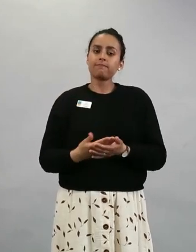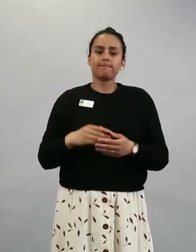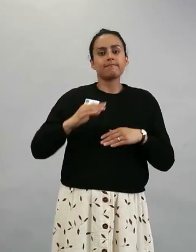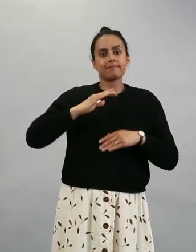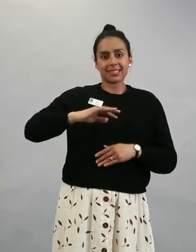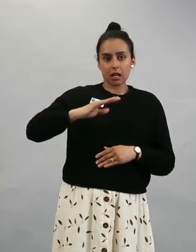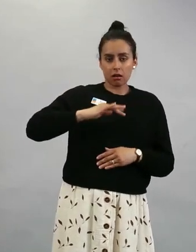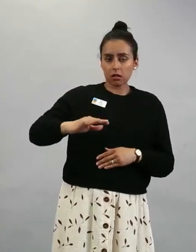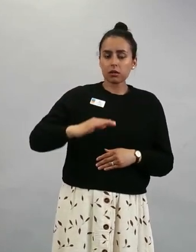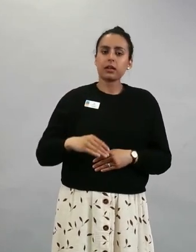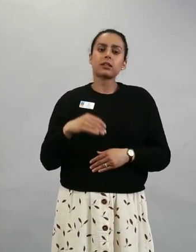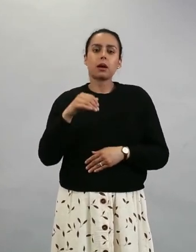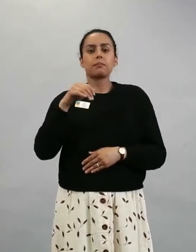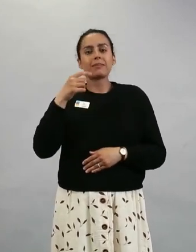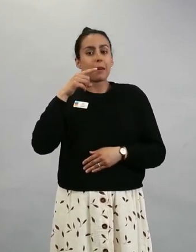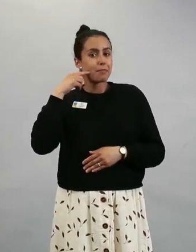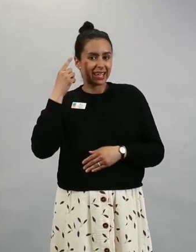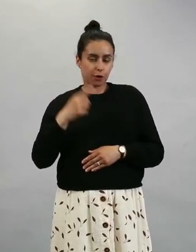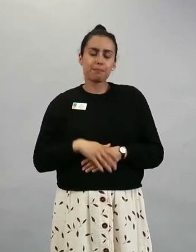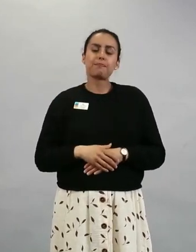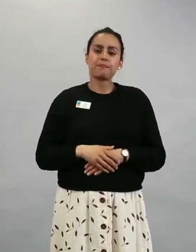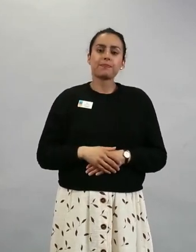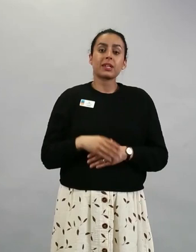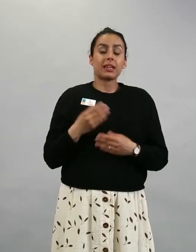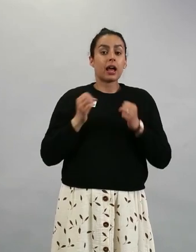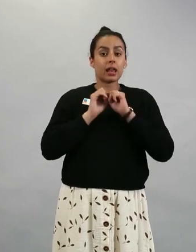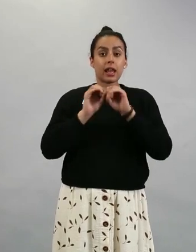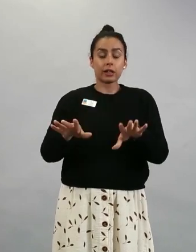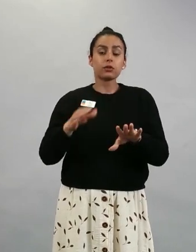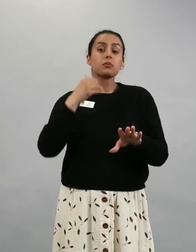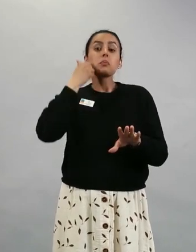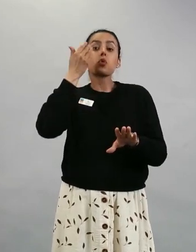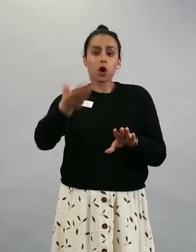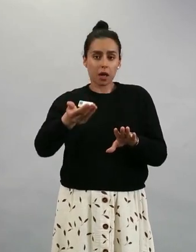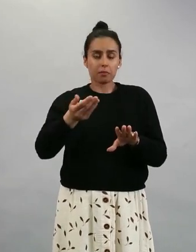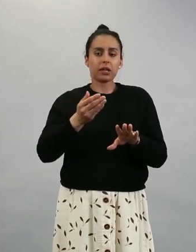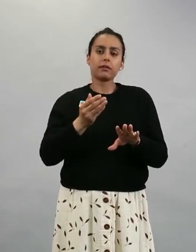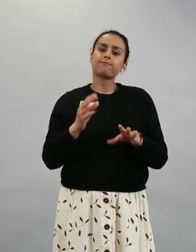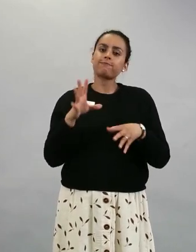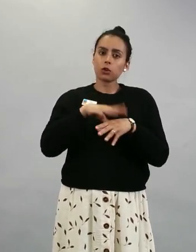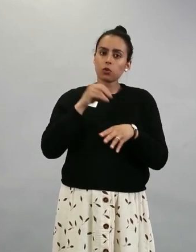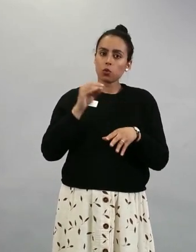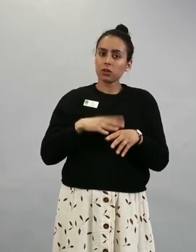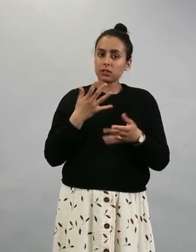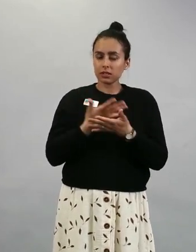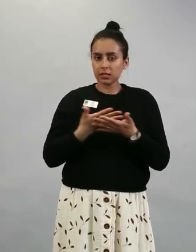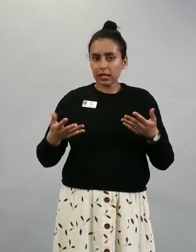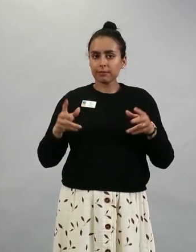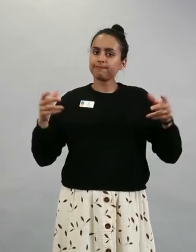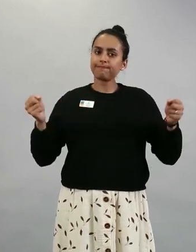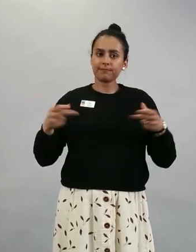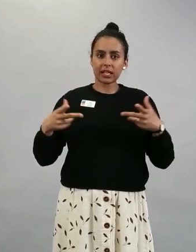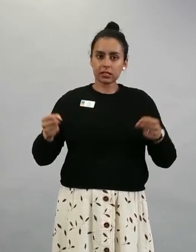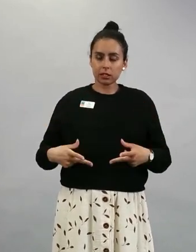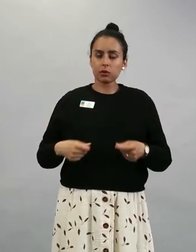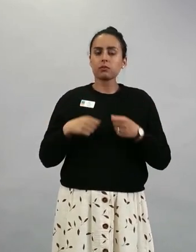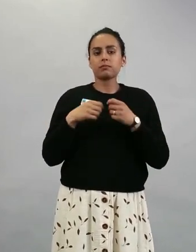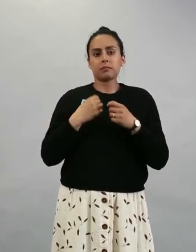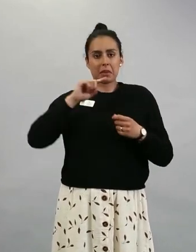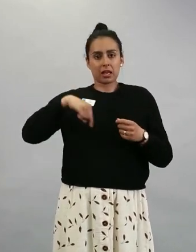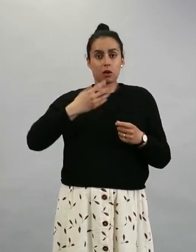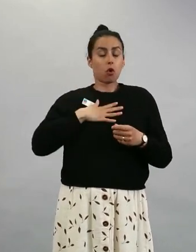Pirjo Falk. Tämä lähetys tulee jälkikäteen ruotsin kielellä tekstitettynä saatavilla THLn YouTube